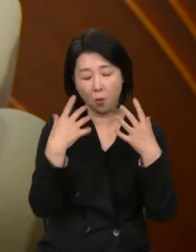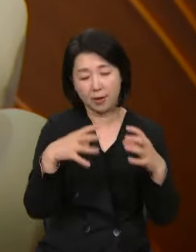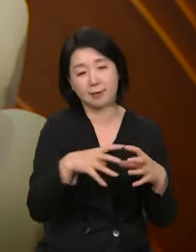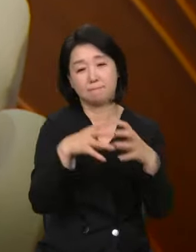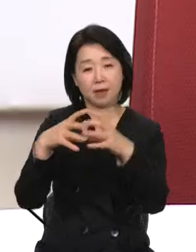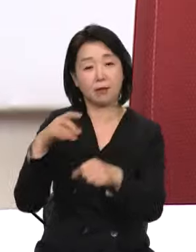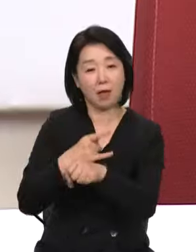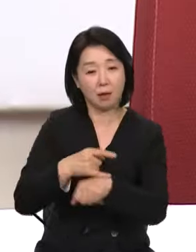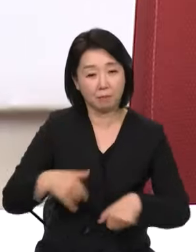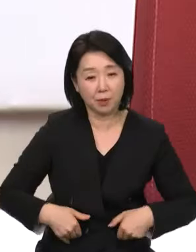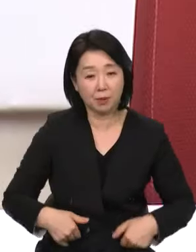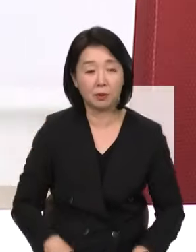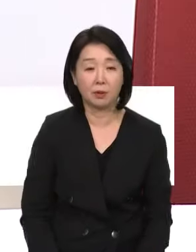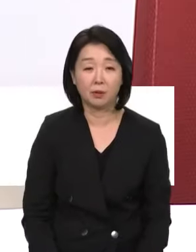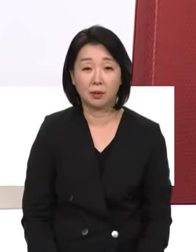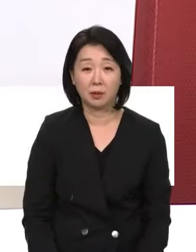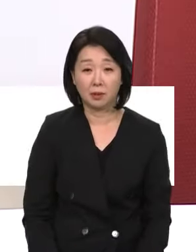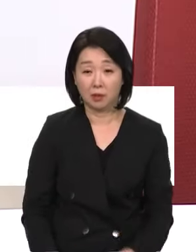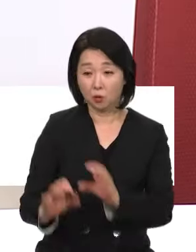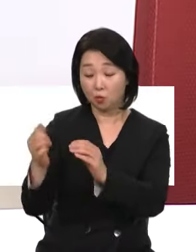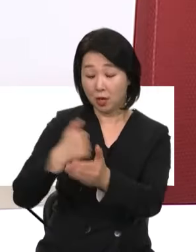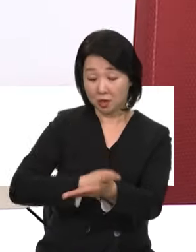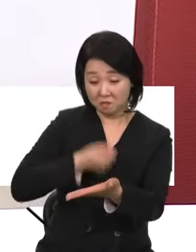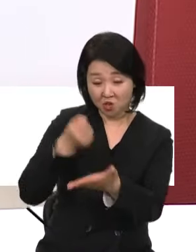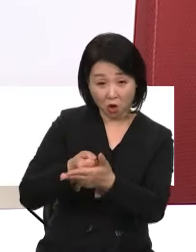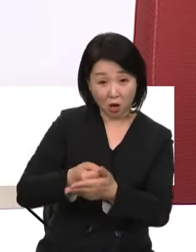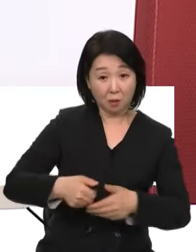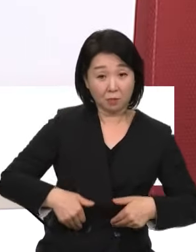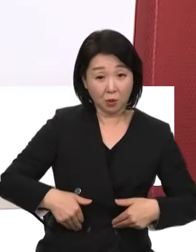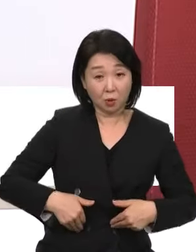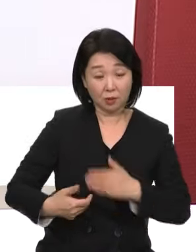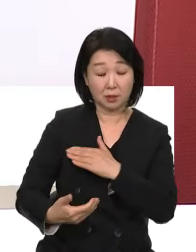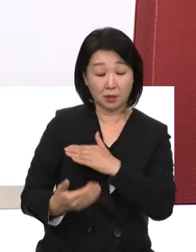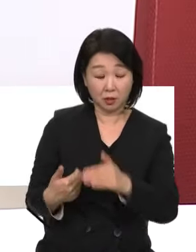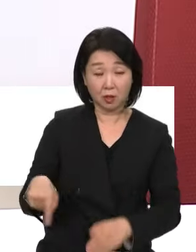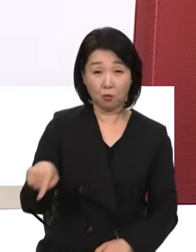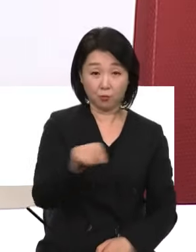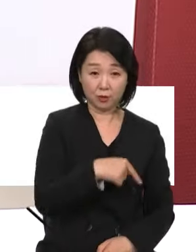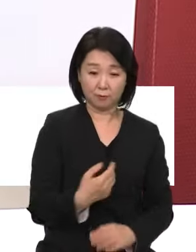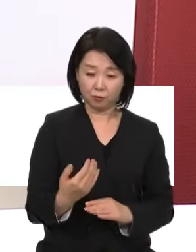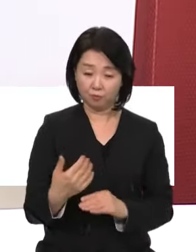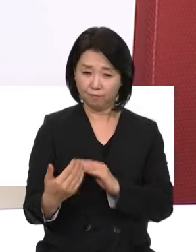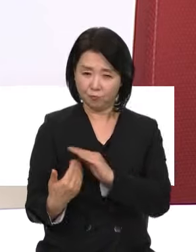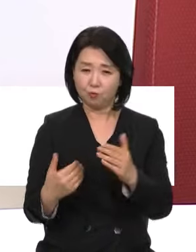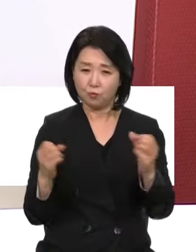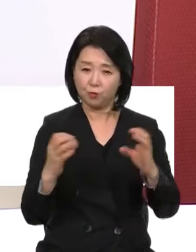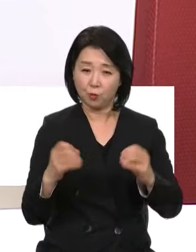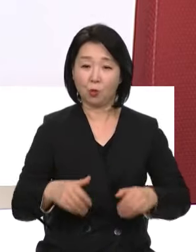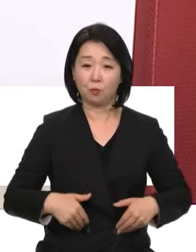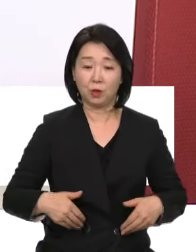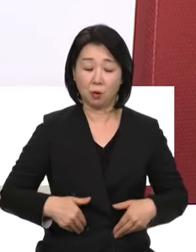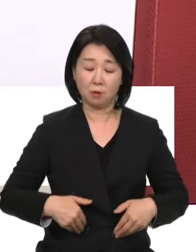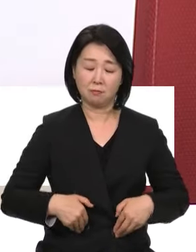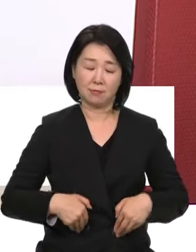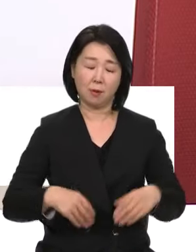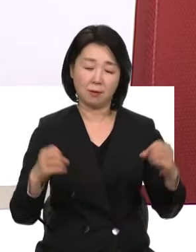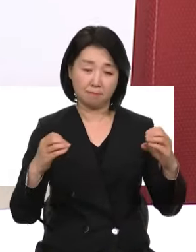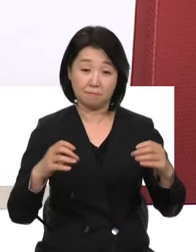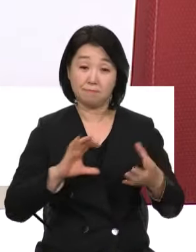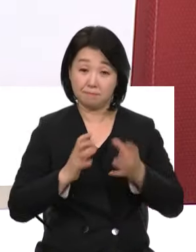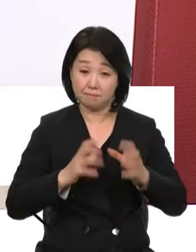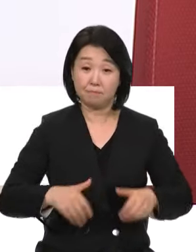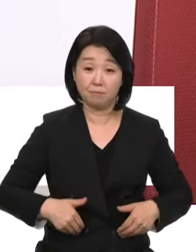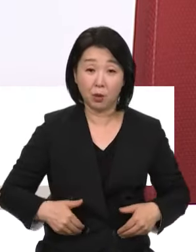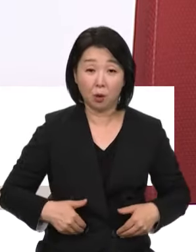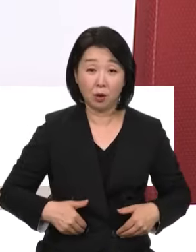강조했습니다. 당론으로 정할 필요가 있을 때는 사전에 저희들이 충분히 소통하고 얘기를 나누겠습니다.